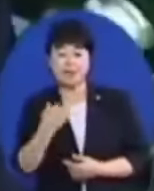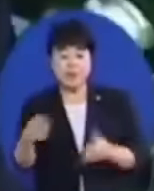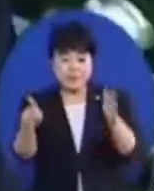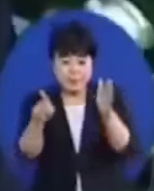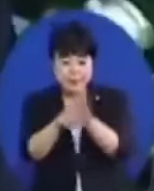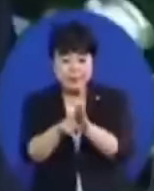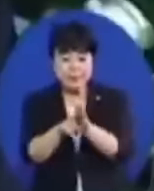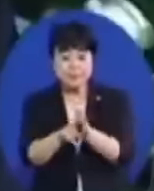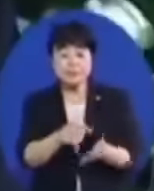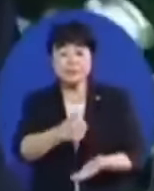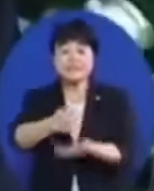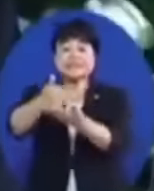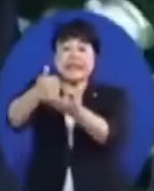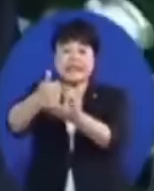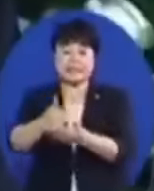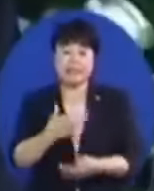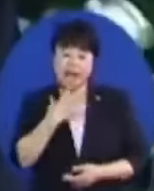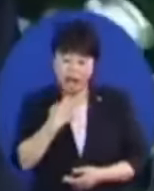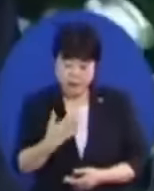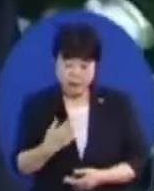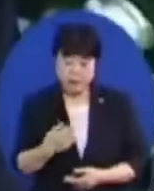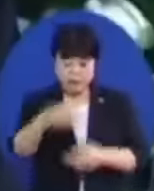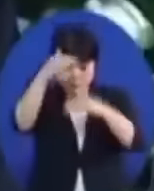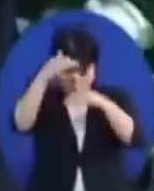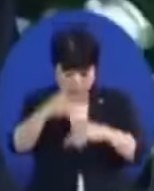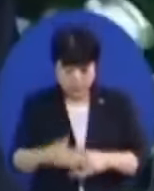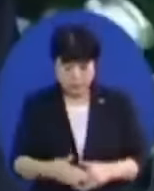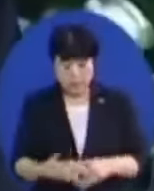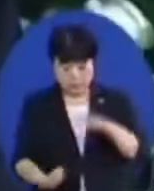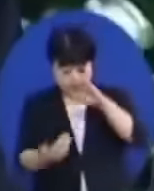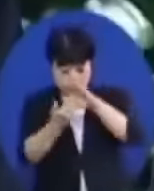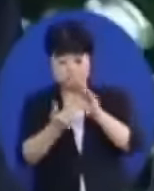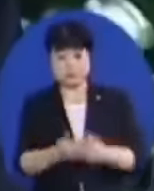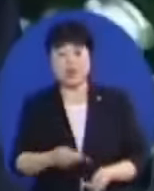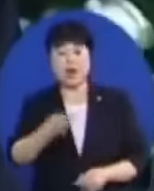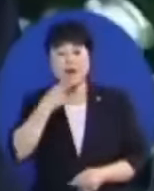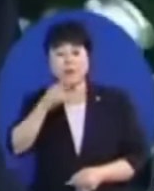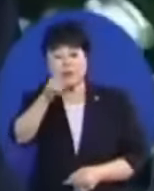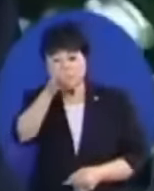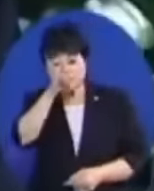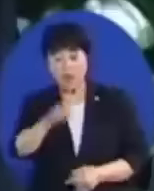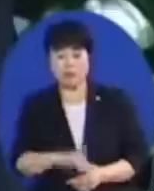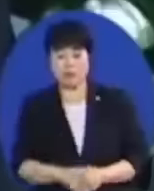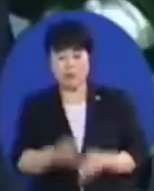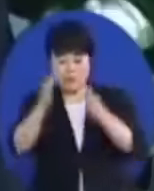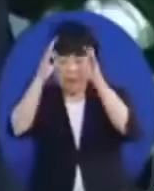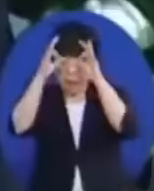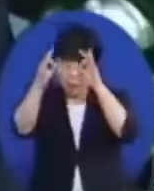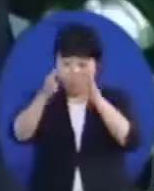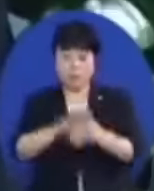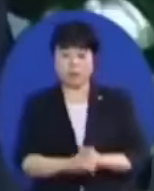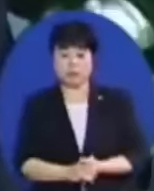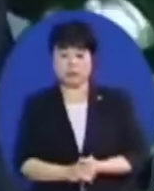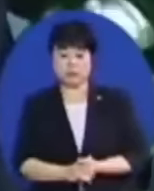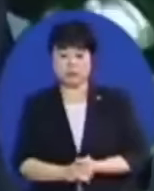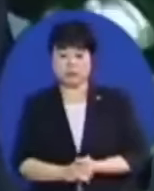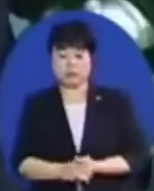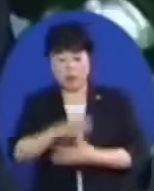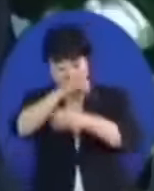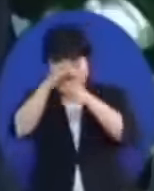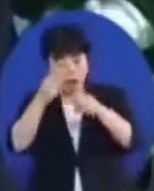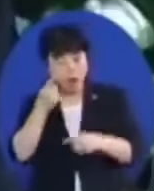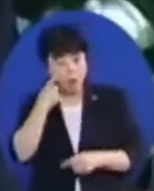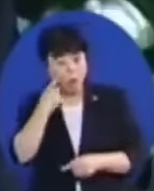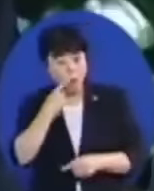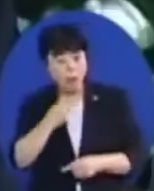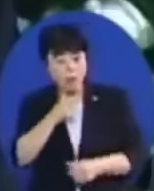믿음을 우리가 늘 칭찬하지만 아브라함은 이런 과정을 다 통했던 것입니다. 없는 것을 있는 것 같이 바라보았지 않습니까? 별들을 바라보고